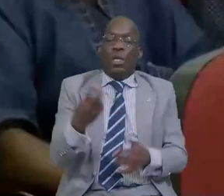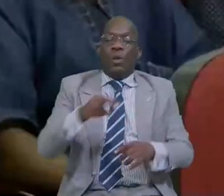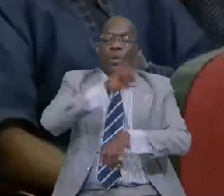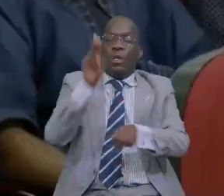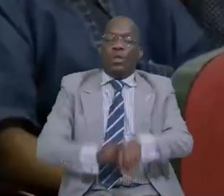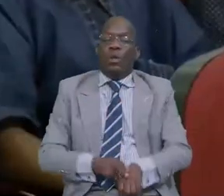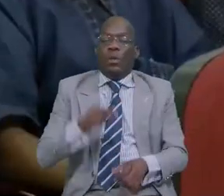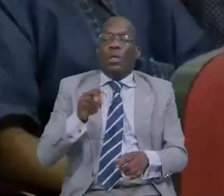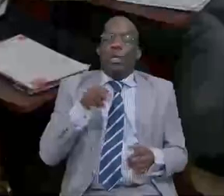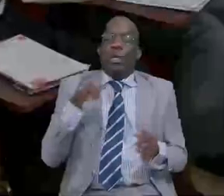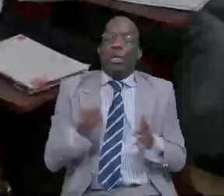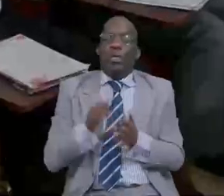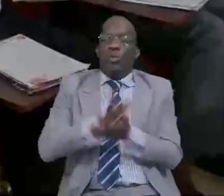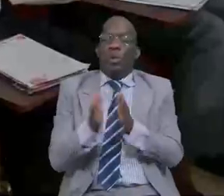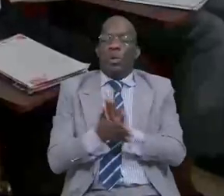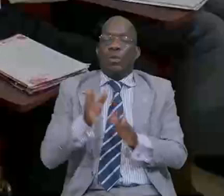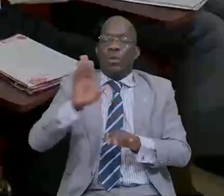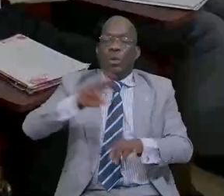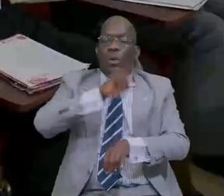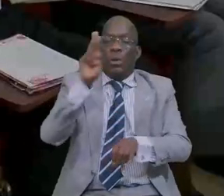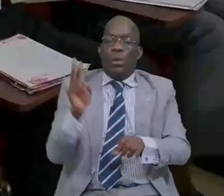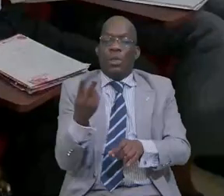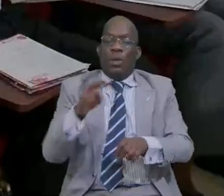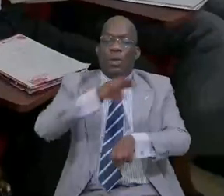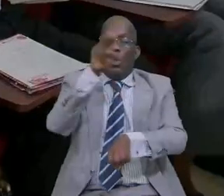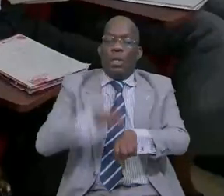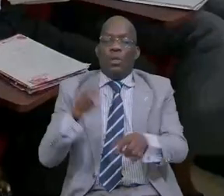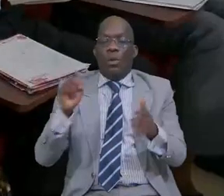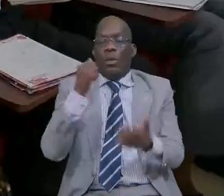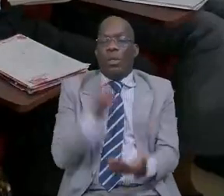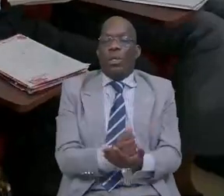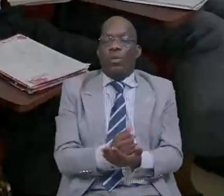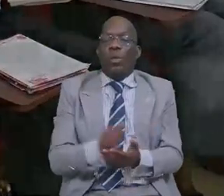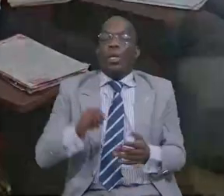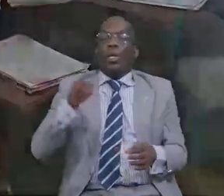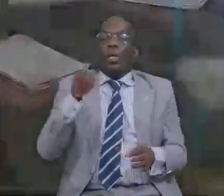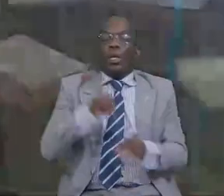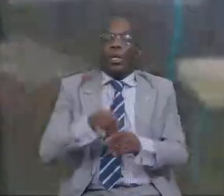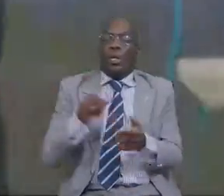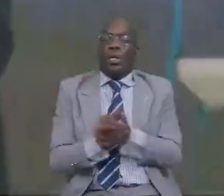nature. J'ai dit ça devient ta seconde nature. Cette première fois là,